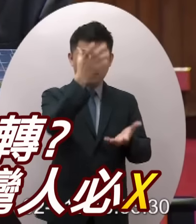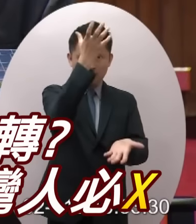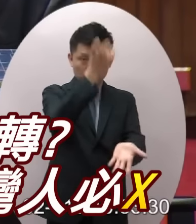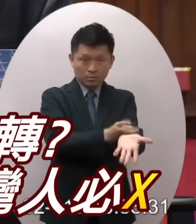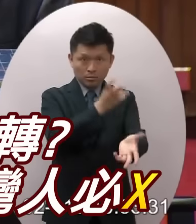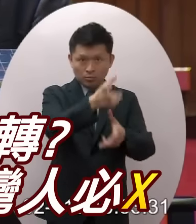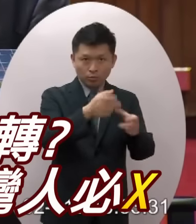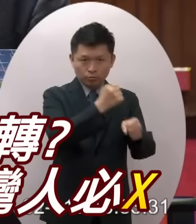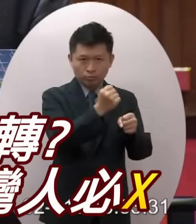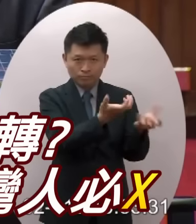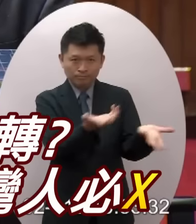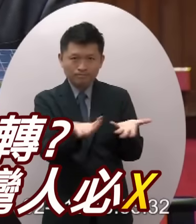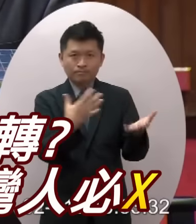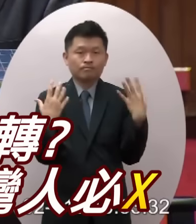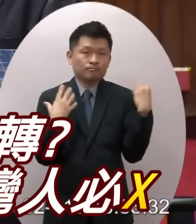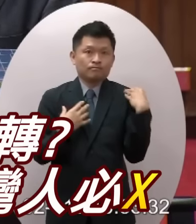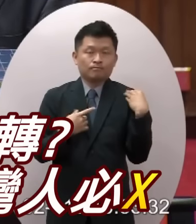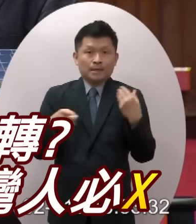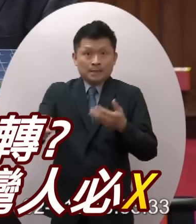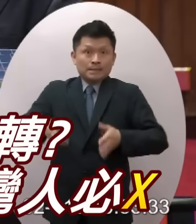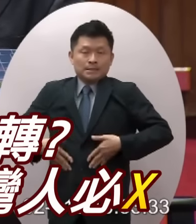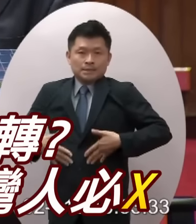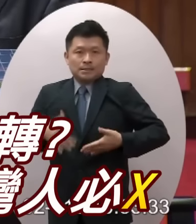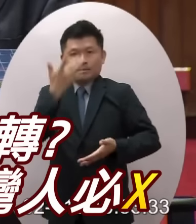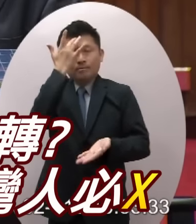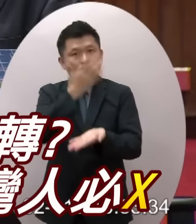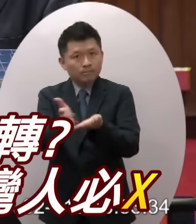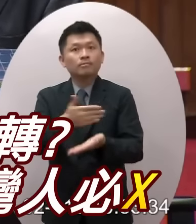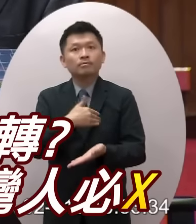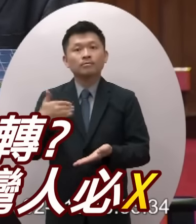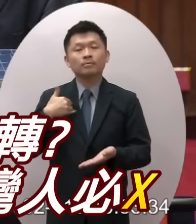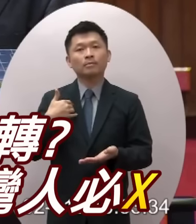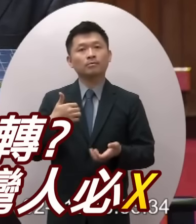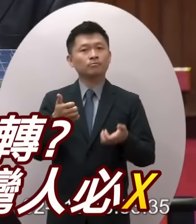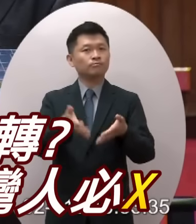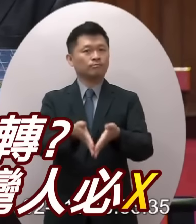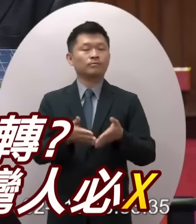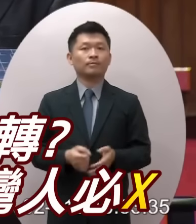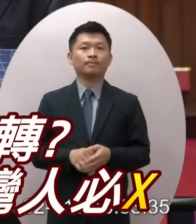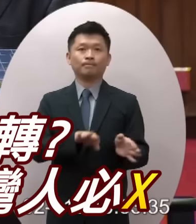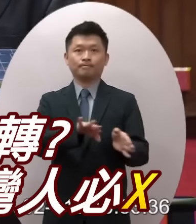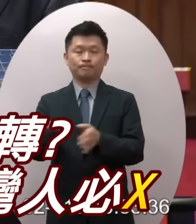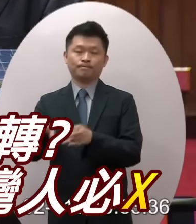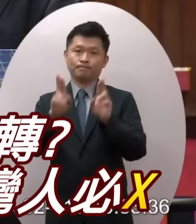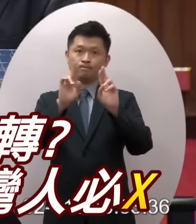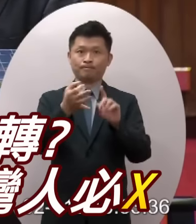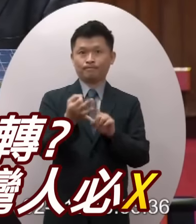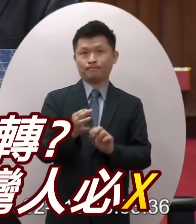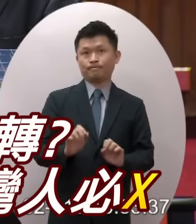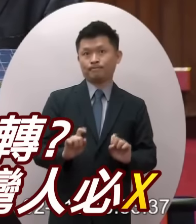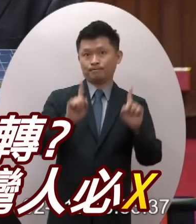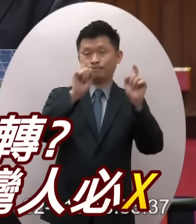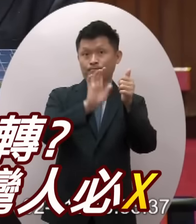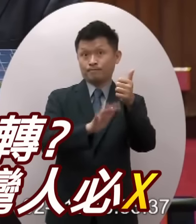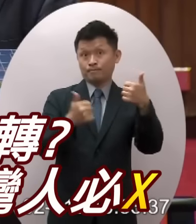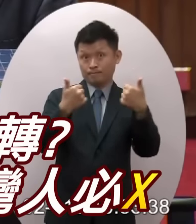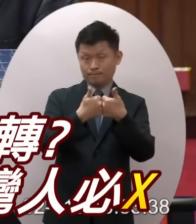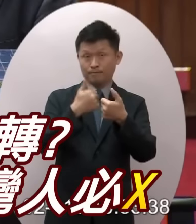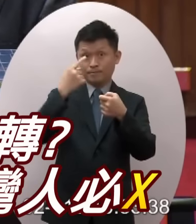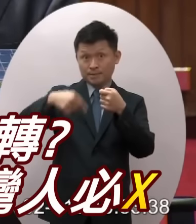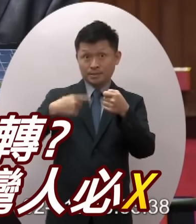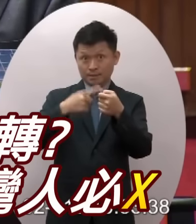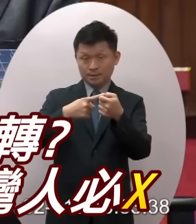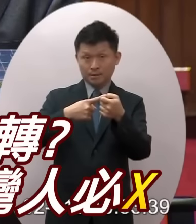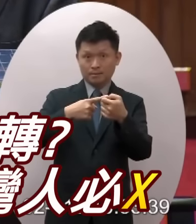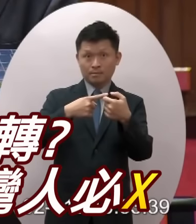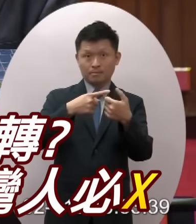代志的态度啦，院长。啊，搁有吼，你讲电价起价委员会吼，一冬开两摆嘛吼，